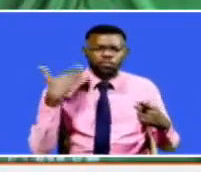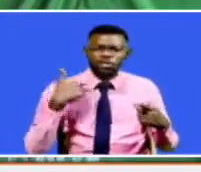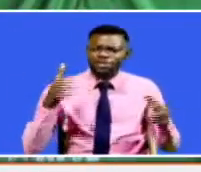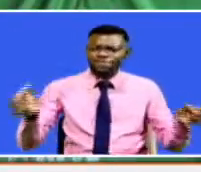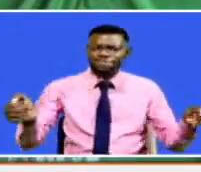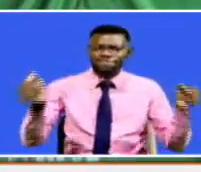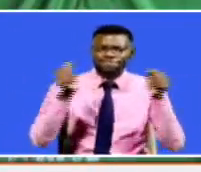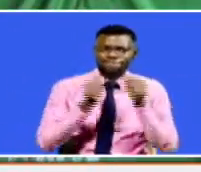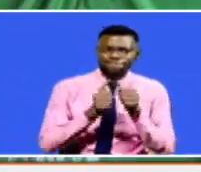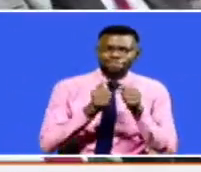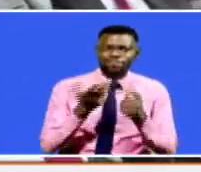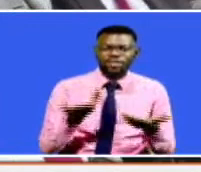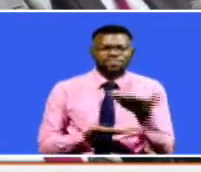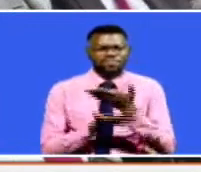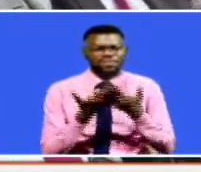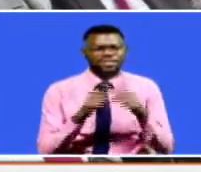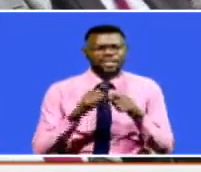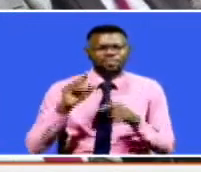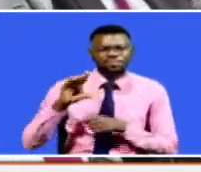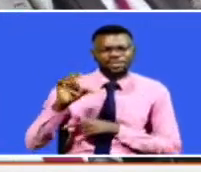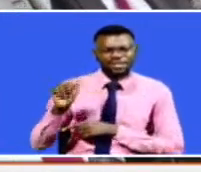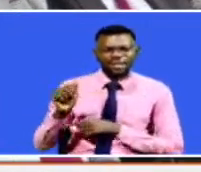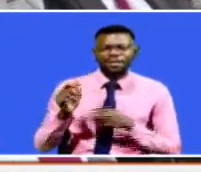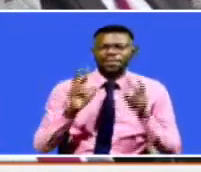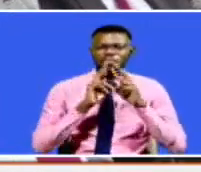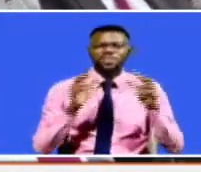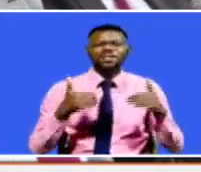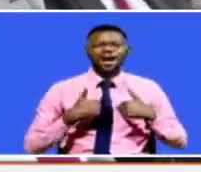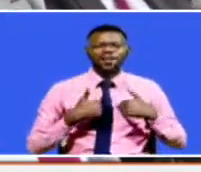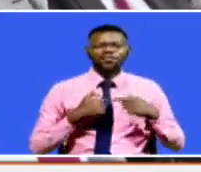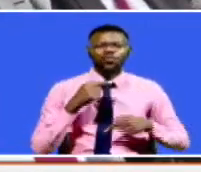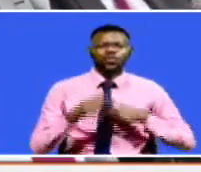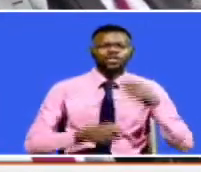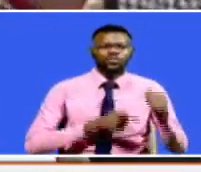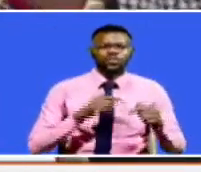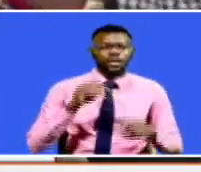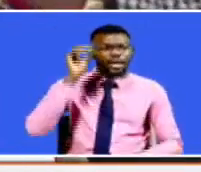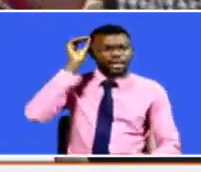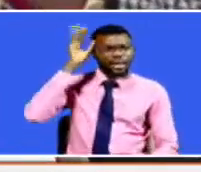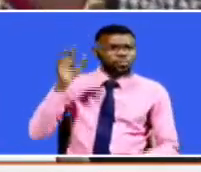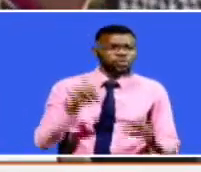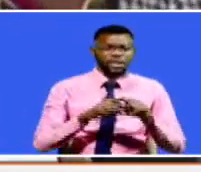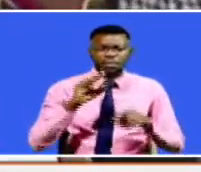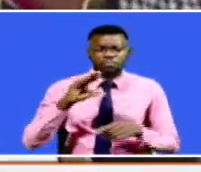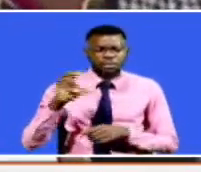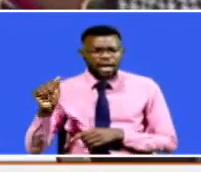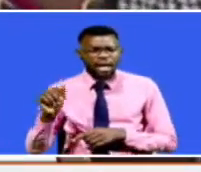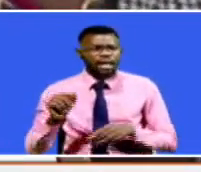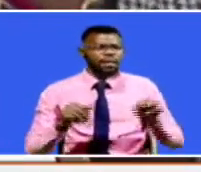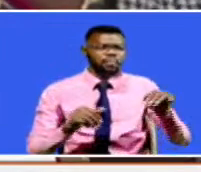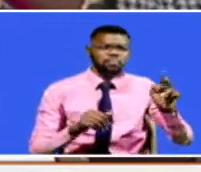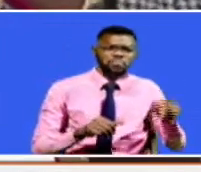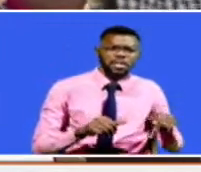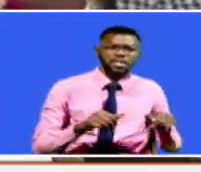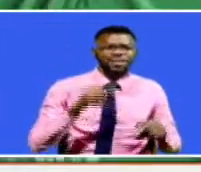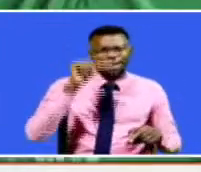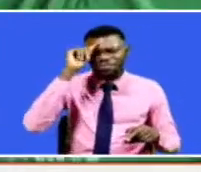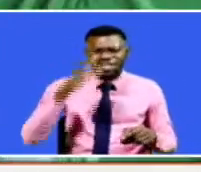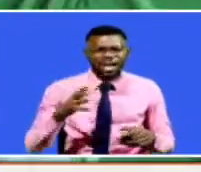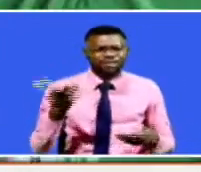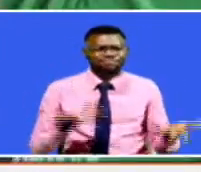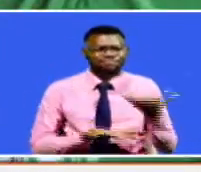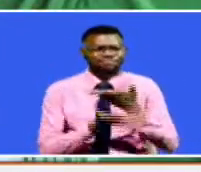amani, maendeleo inaendelea. Hapa Kiambu, governor, MCAs, wabunge walikuwa na sosana, nimewaketisha,